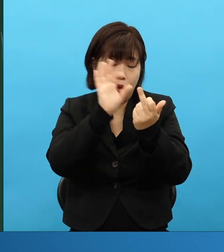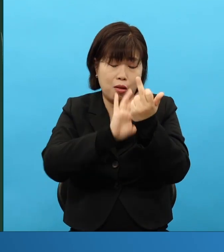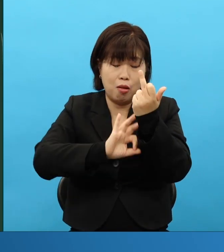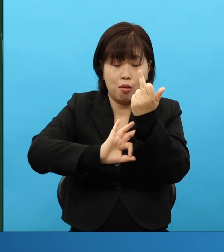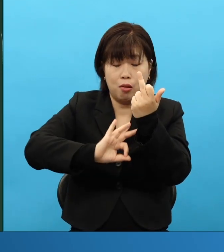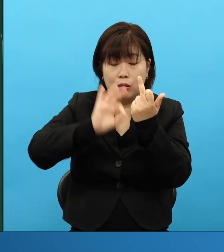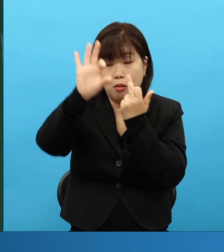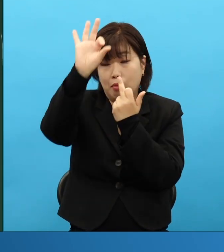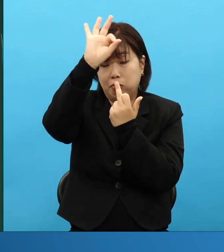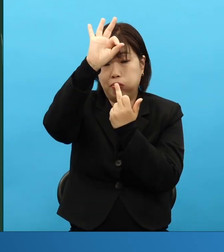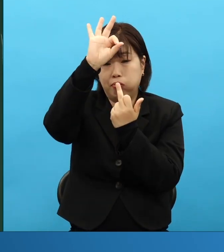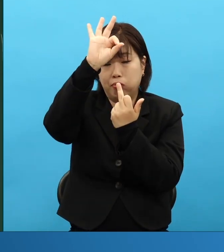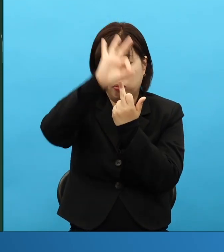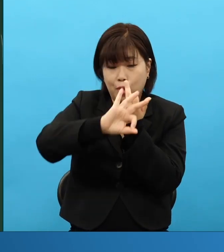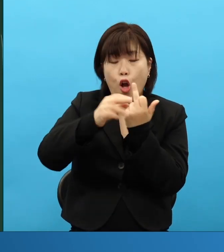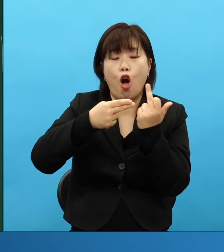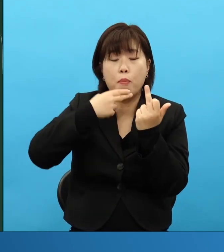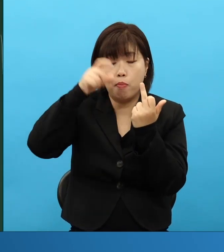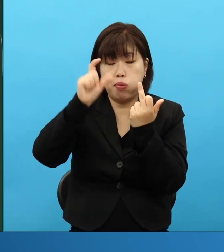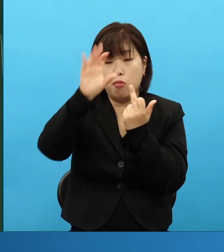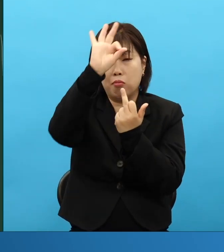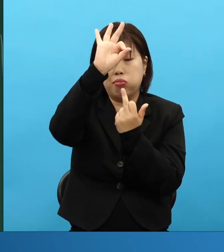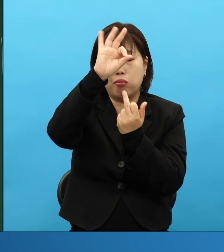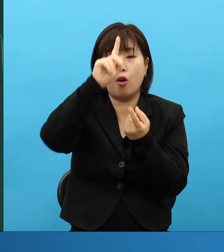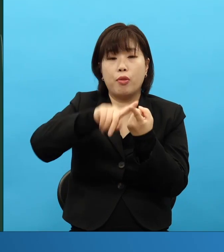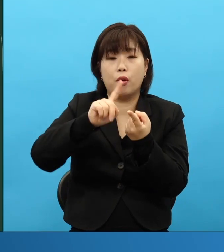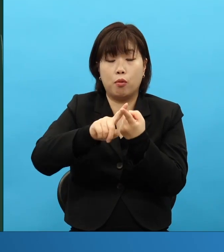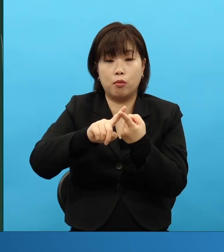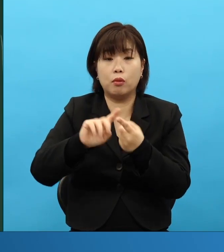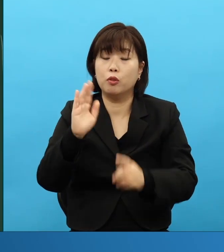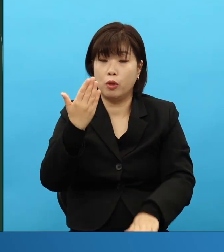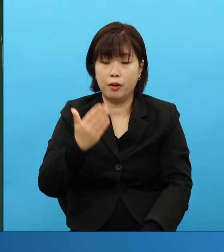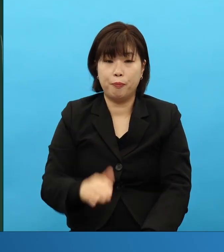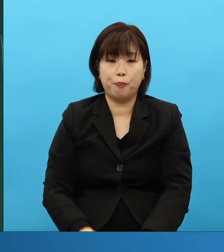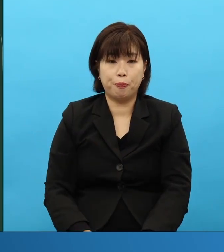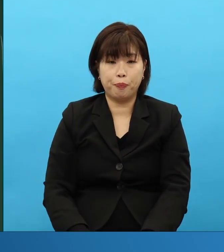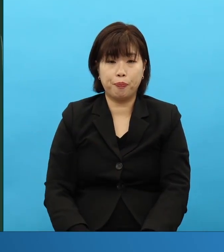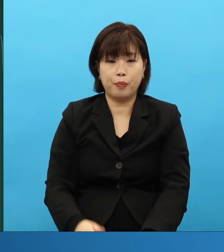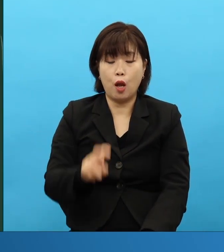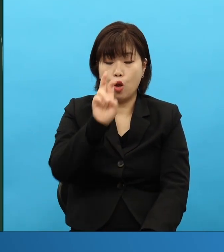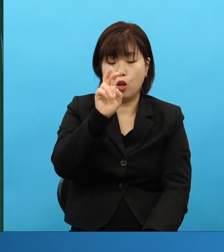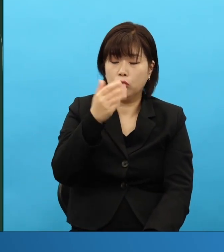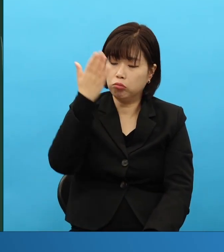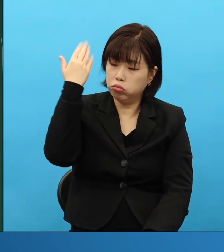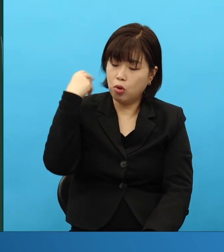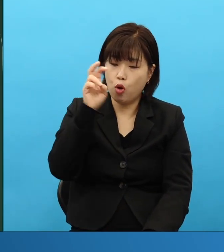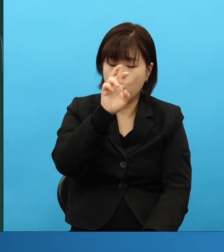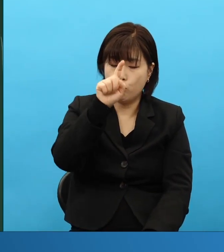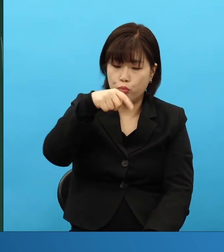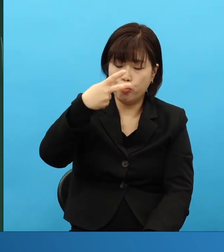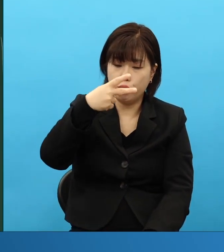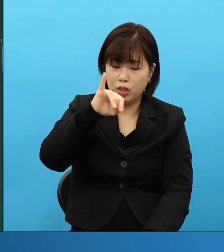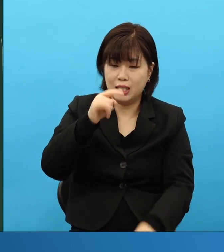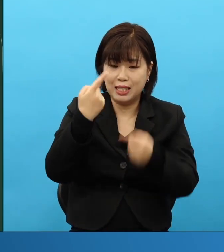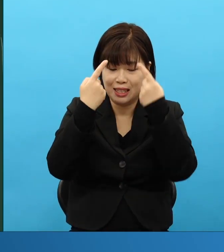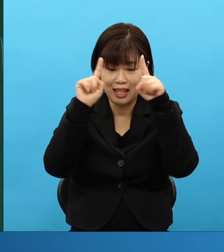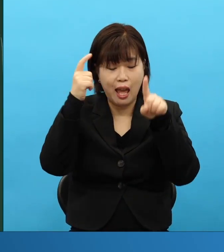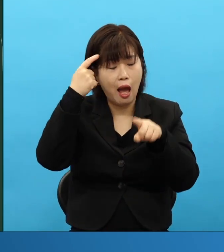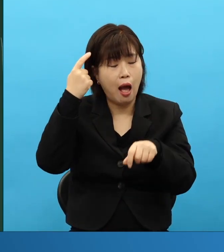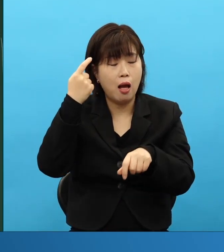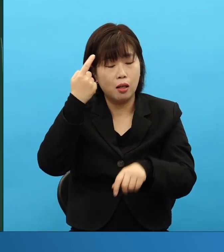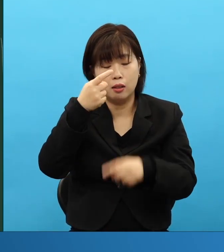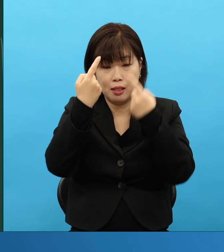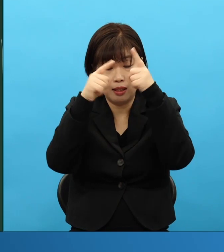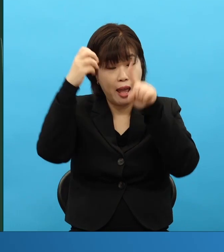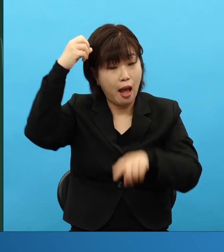있었던 일들을 증명을 했어요. When I was a college student, the Moody Institute actually verified that that happened to the earth. 뭐 그거하고는 상관없이 우리는 하나님 말씀